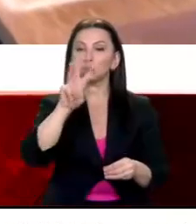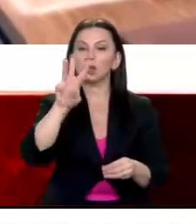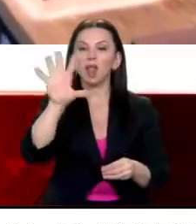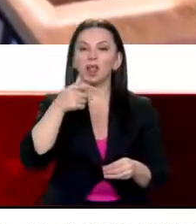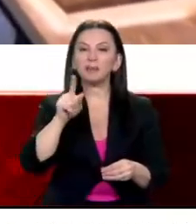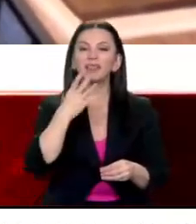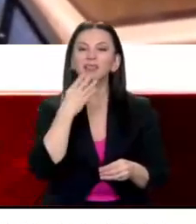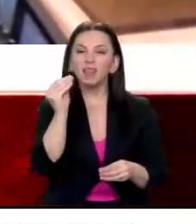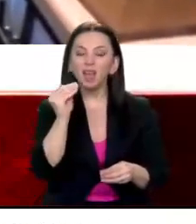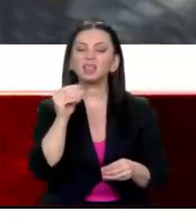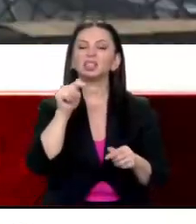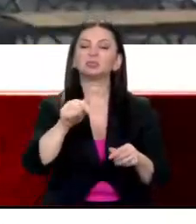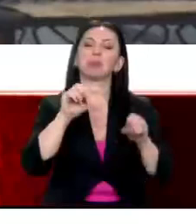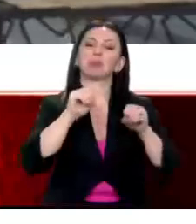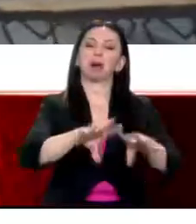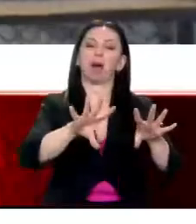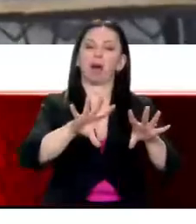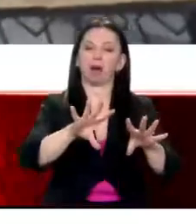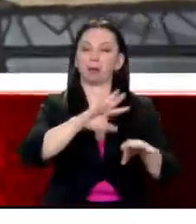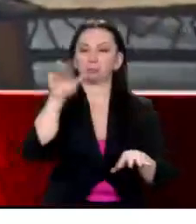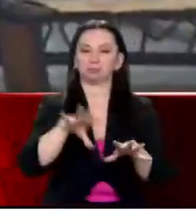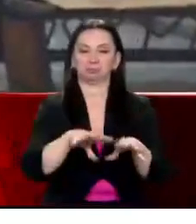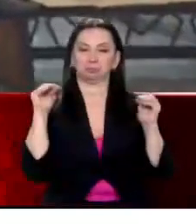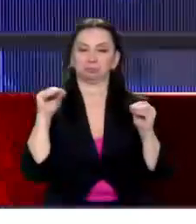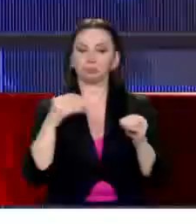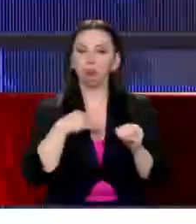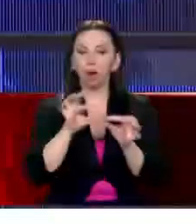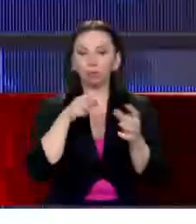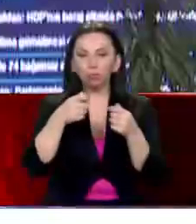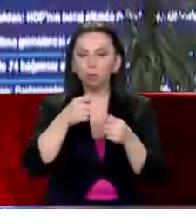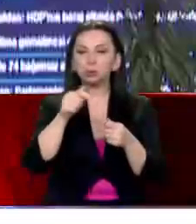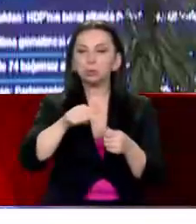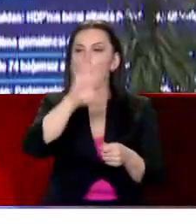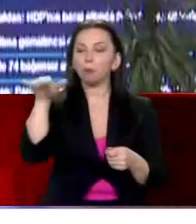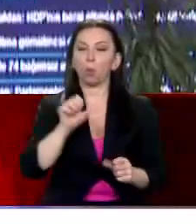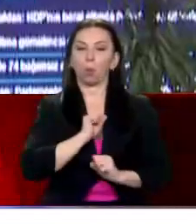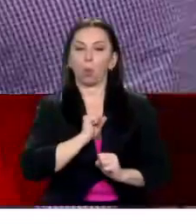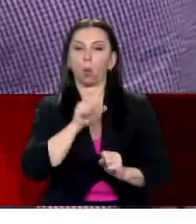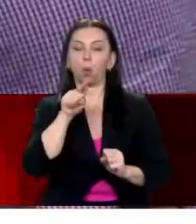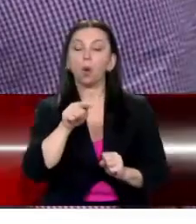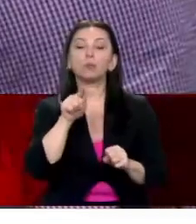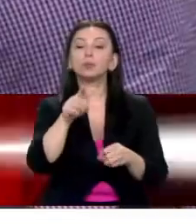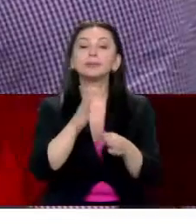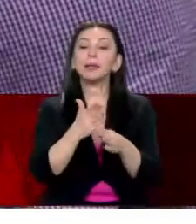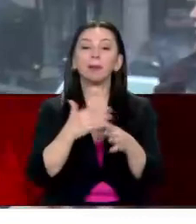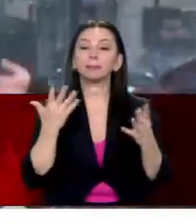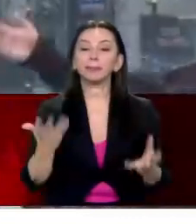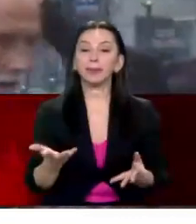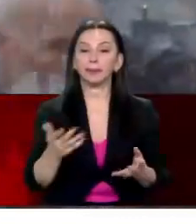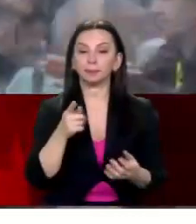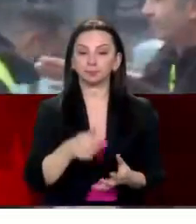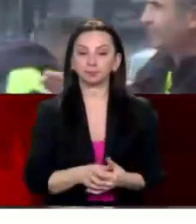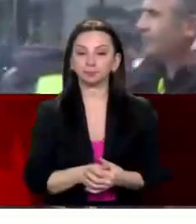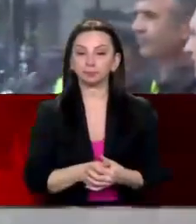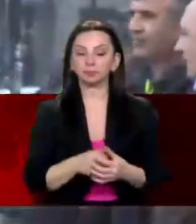fazla yatırımcısını kaçırdı. Ben de borsadayım. Bir korku var herkeste. Peki bu korkunun ve borsadan kaçışın nedenleri ne?